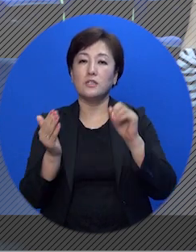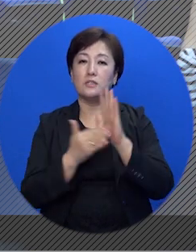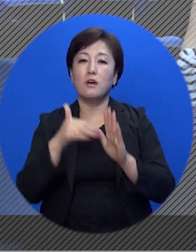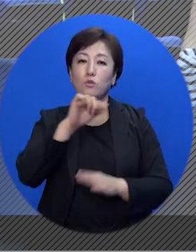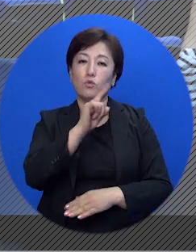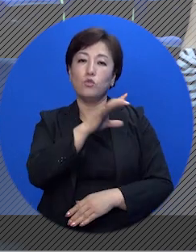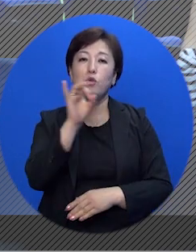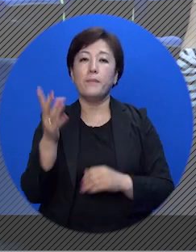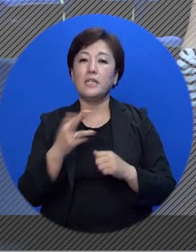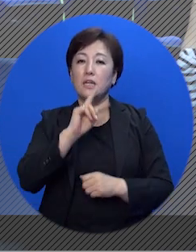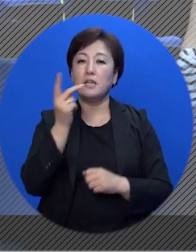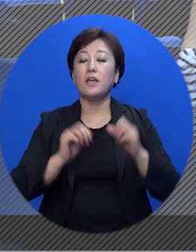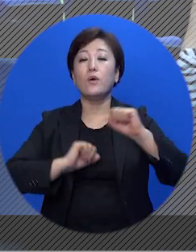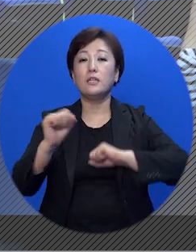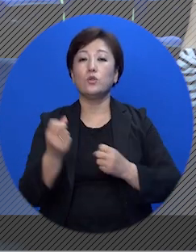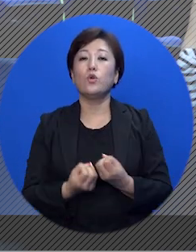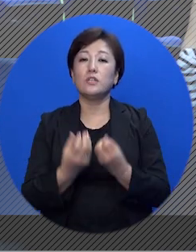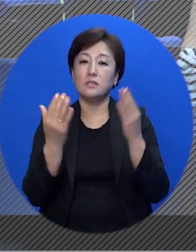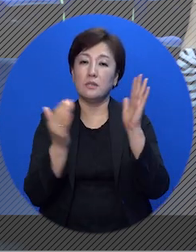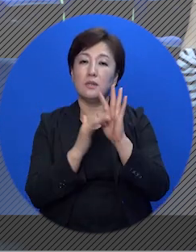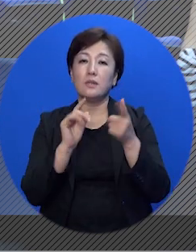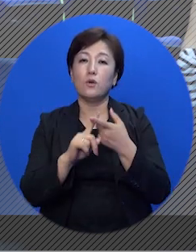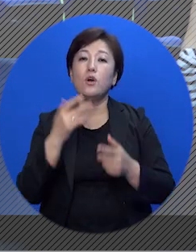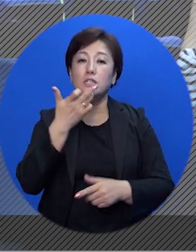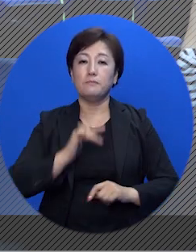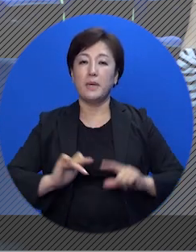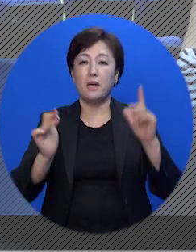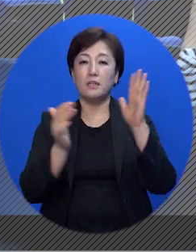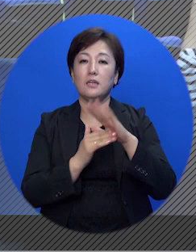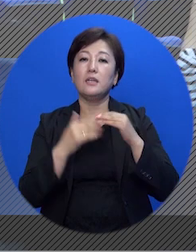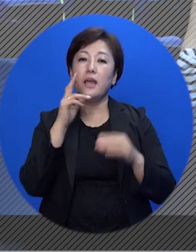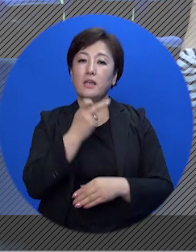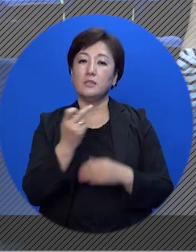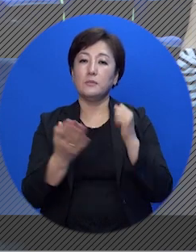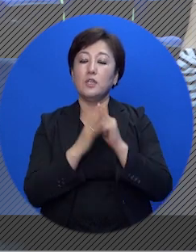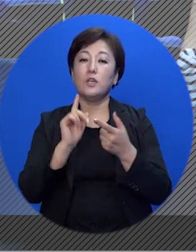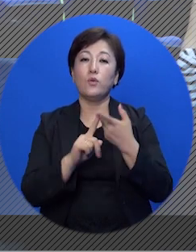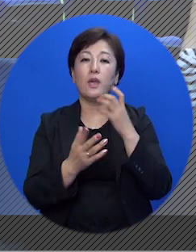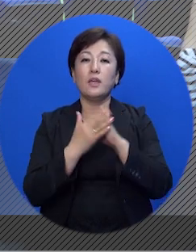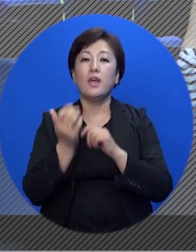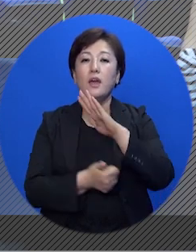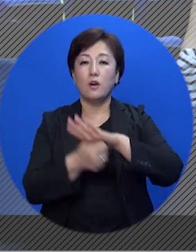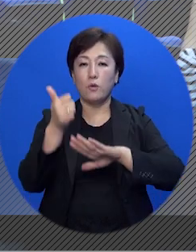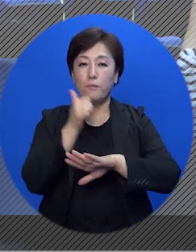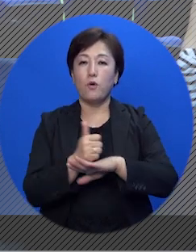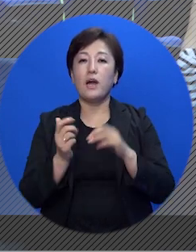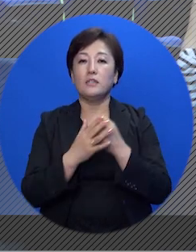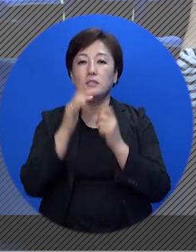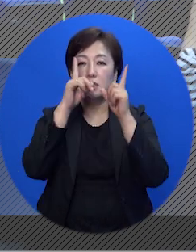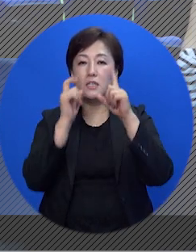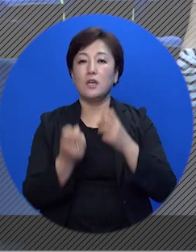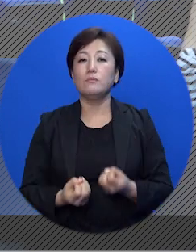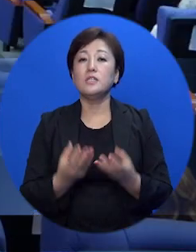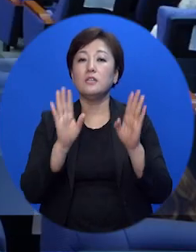릴레이 캠페인을 펼칩니다. 지난 18일에는 제12회 치매 극복의 날 기념식이